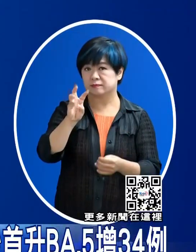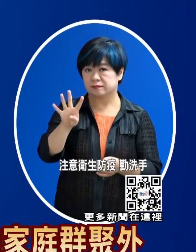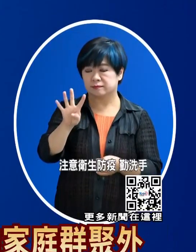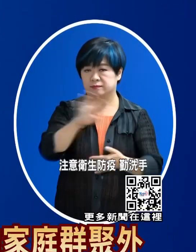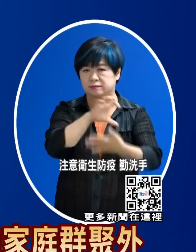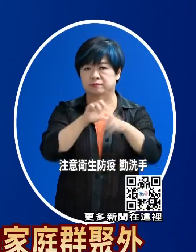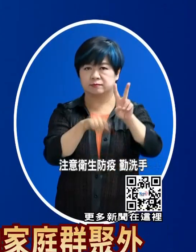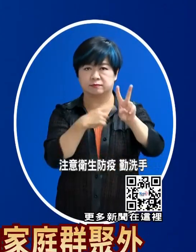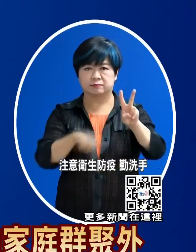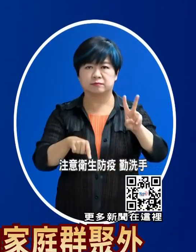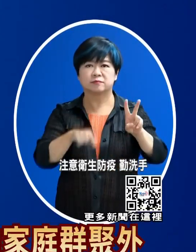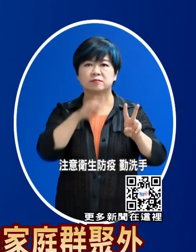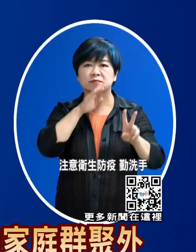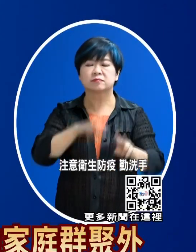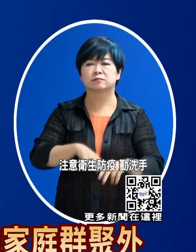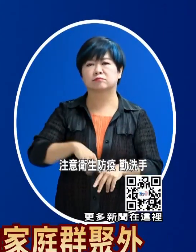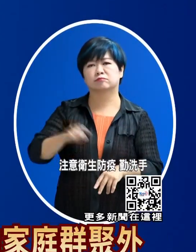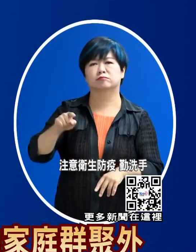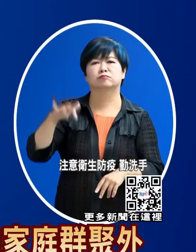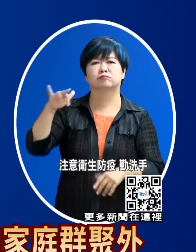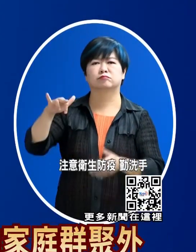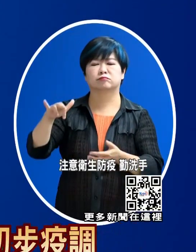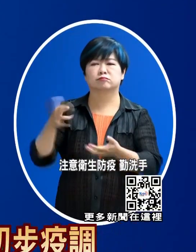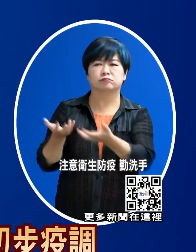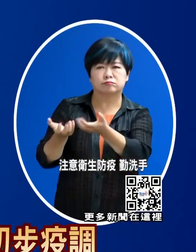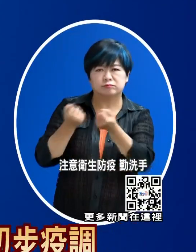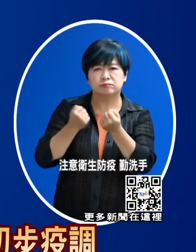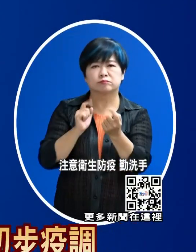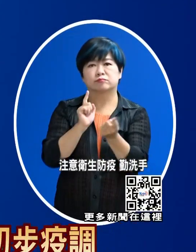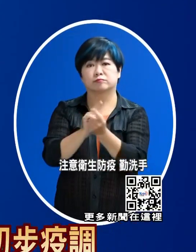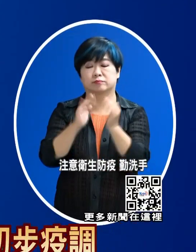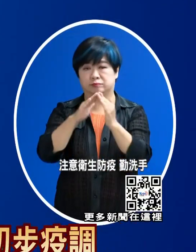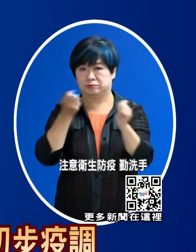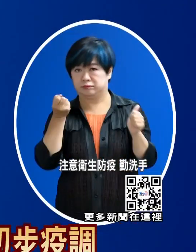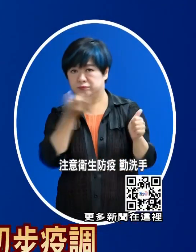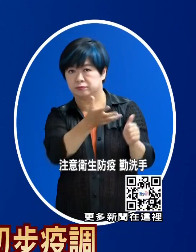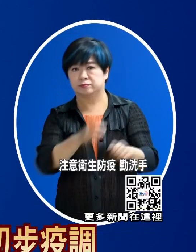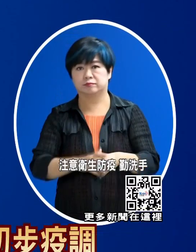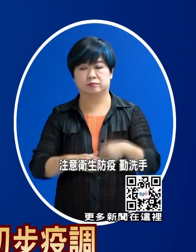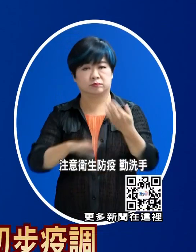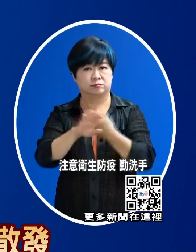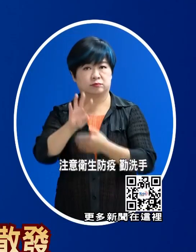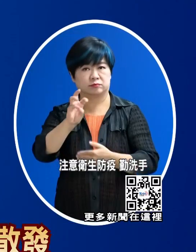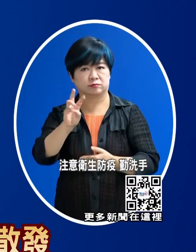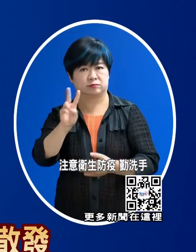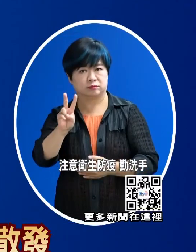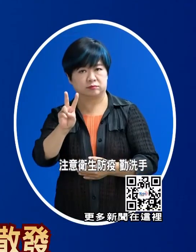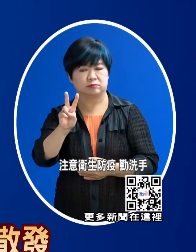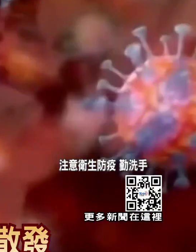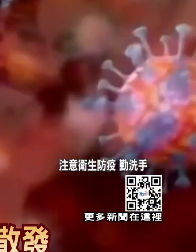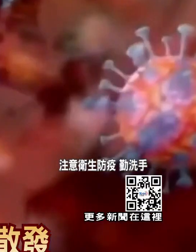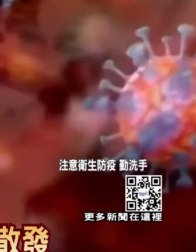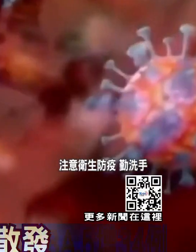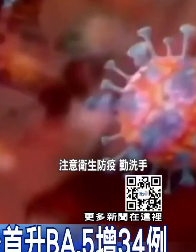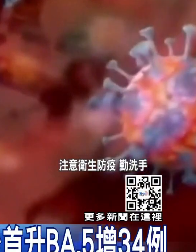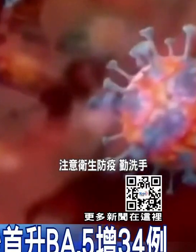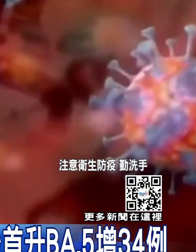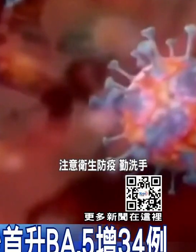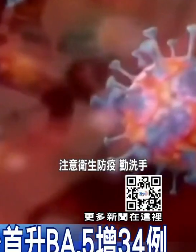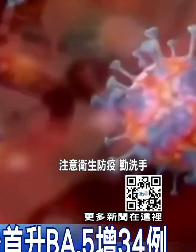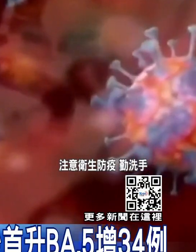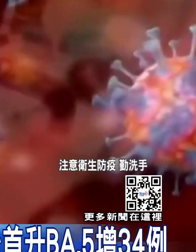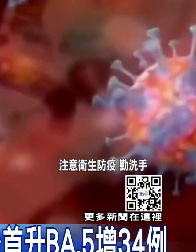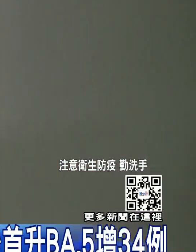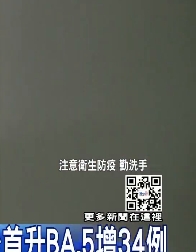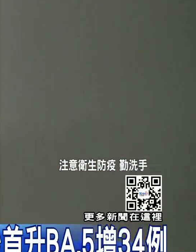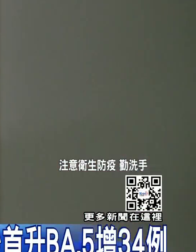两例是跟接机有关的家庭群聚之外，其他32例都是目前初步医调看起来都是属于散发。 BA.5 一口气暴